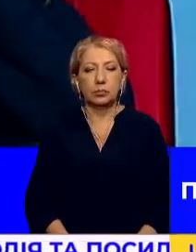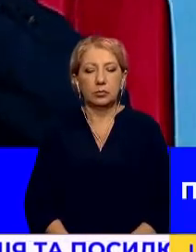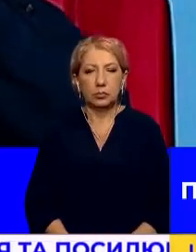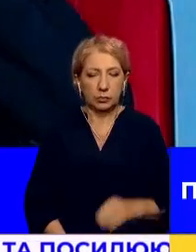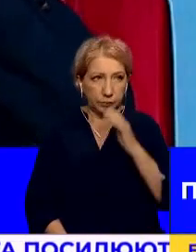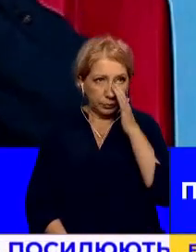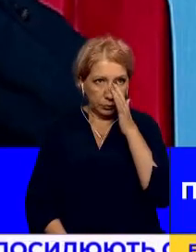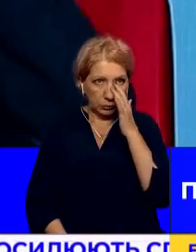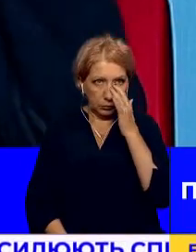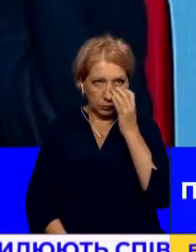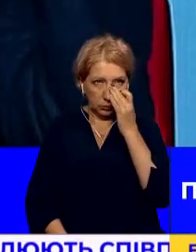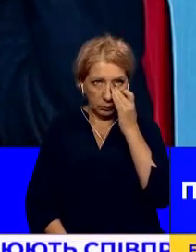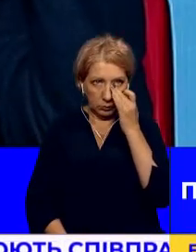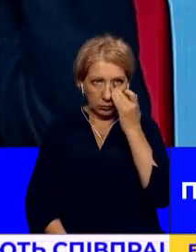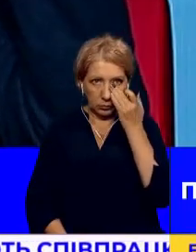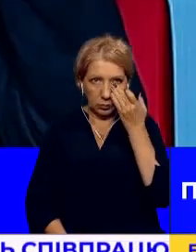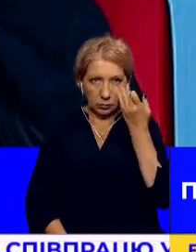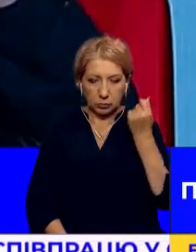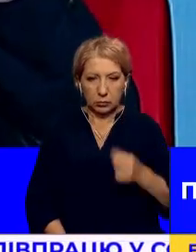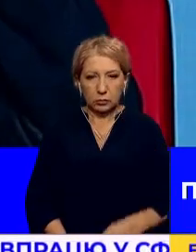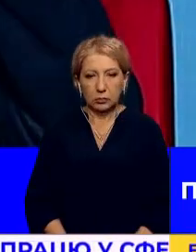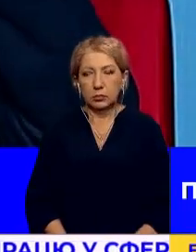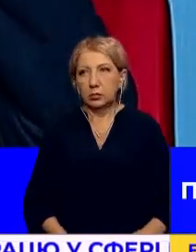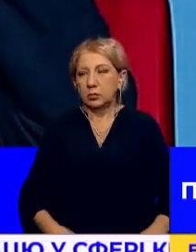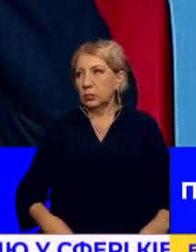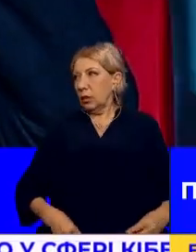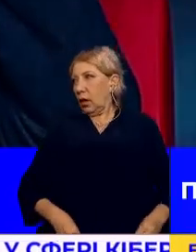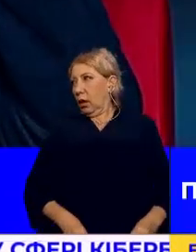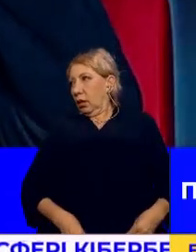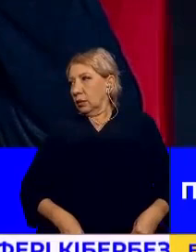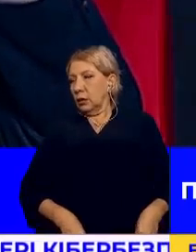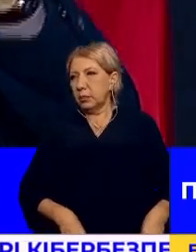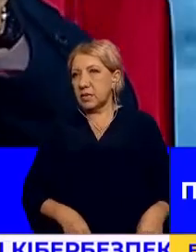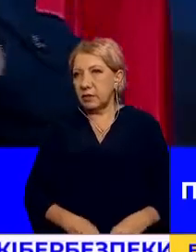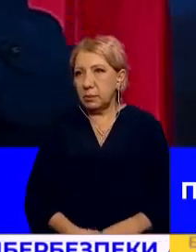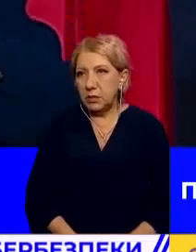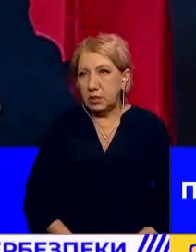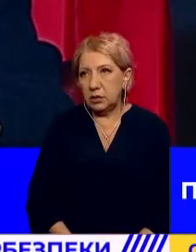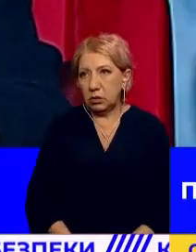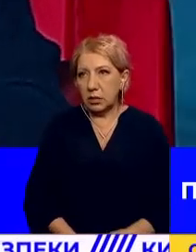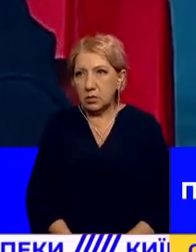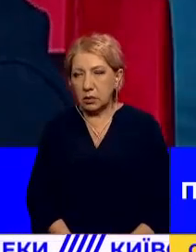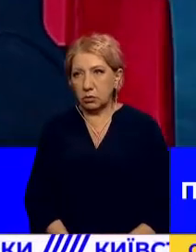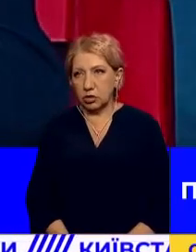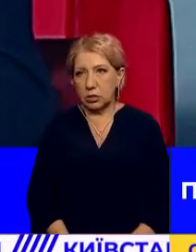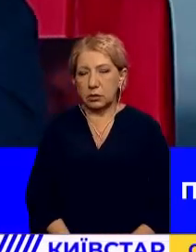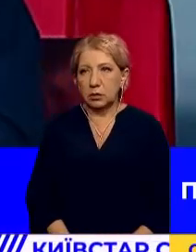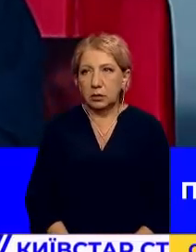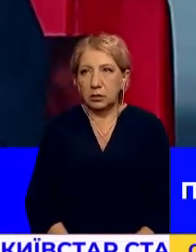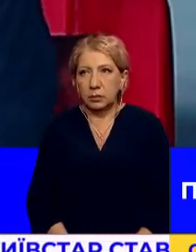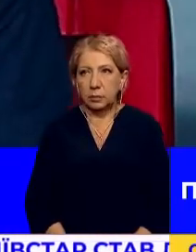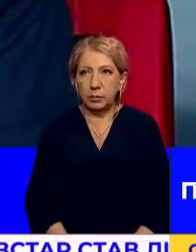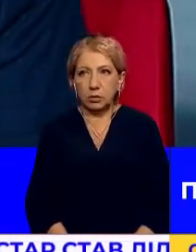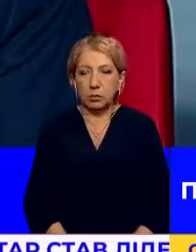значить, або ви вже маєте щеплення, або цей тест, цей